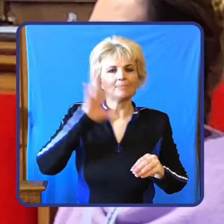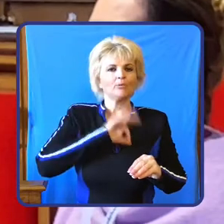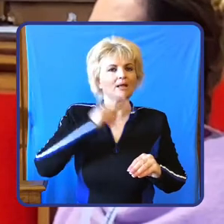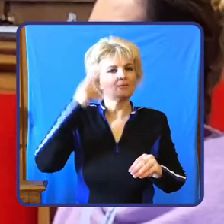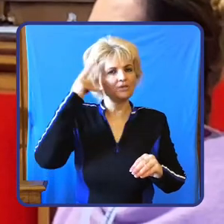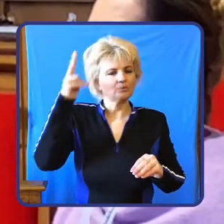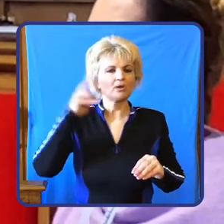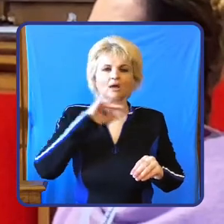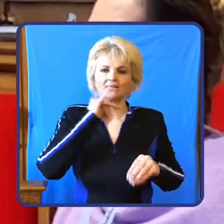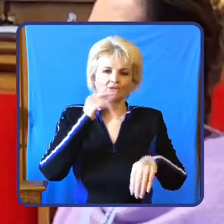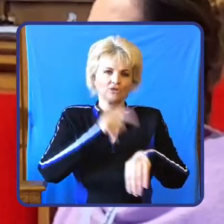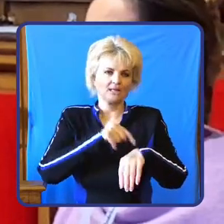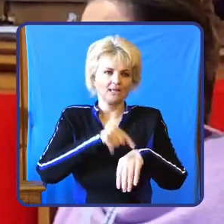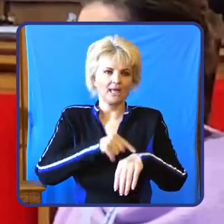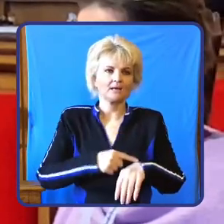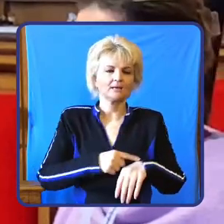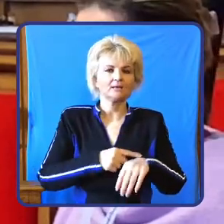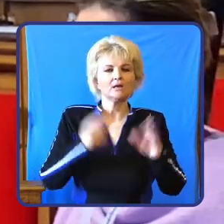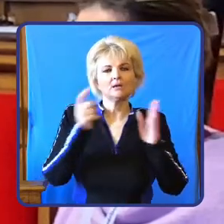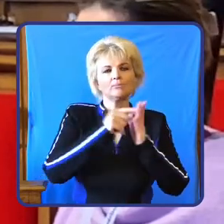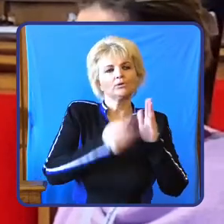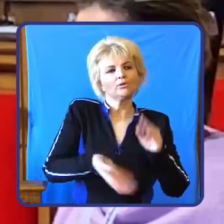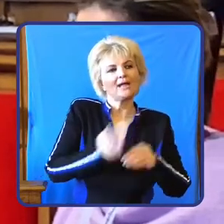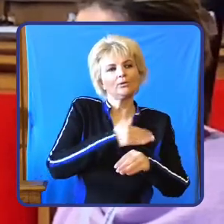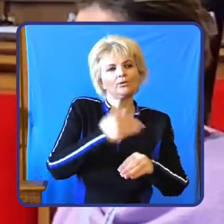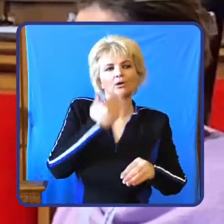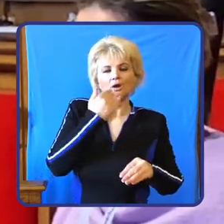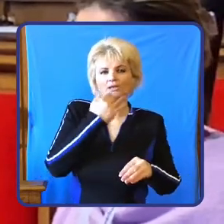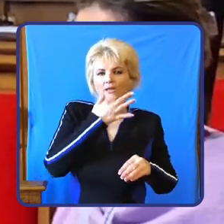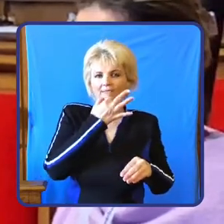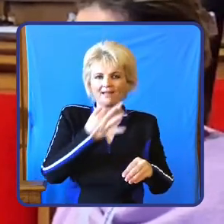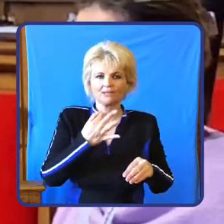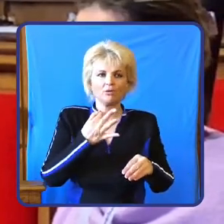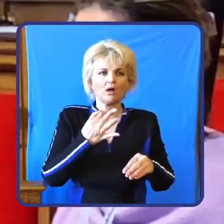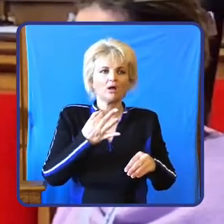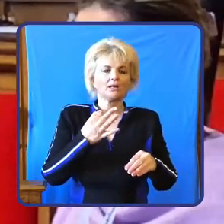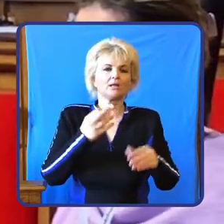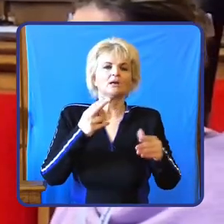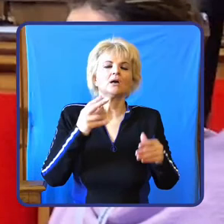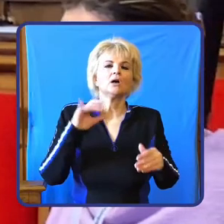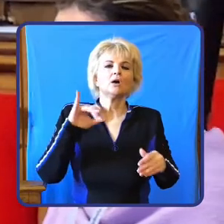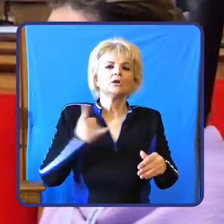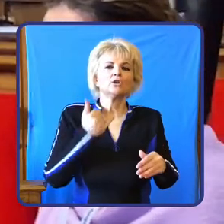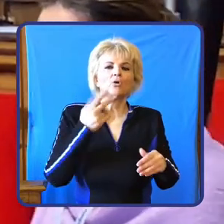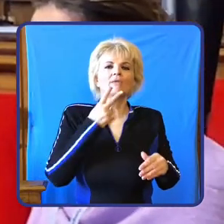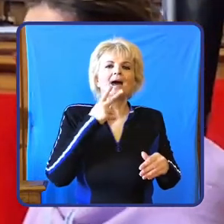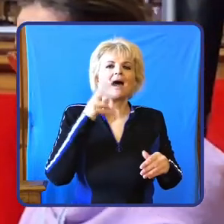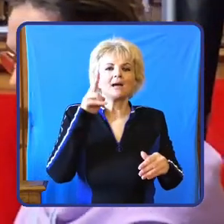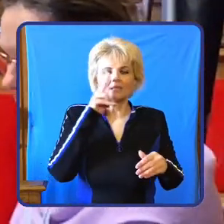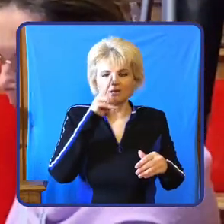ideje. Amiért napirend előtt szerettem volna felszólalni, az a Joványbusz körüli